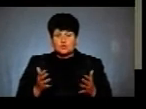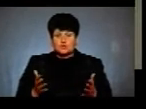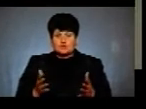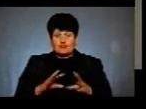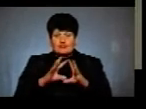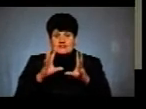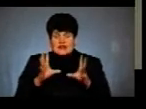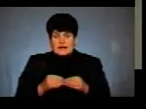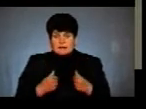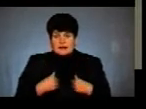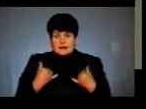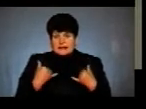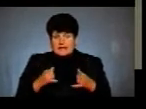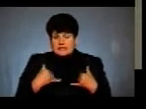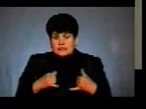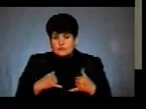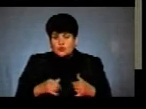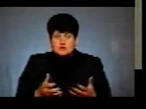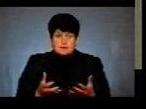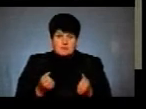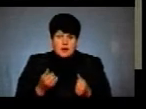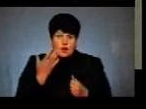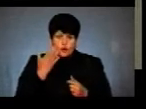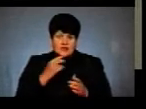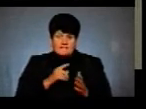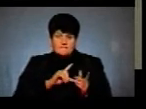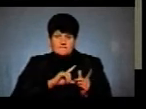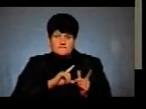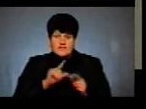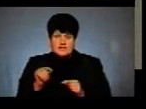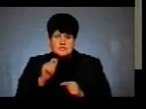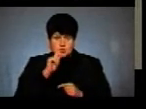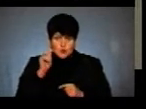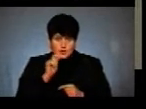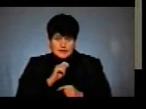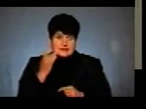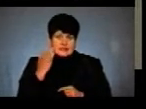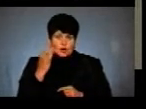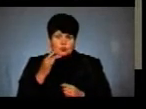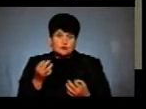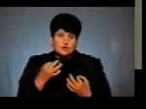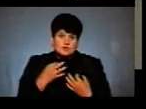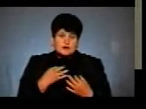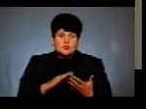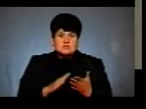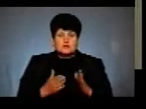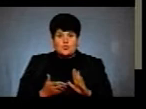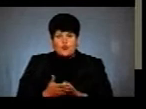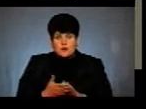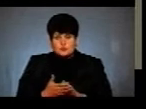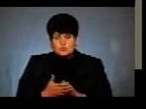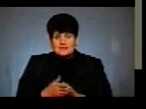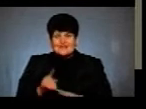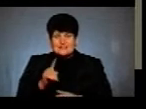Взагалі мені дивно сприймається, коли от вихідці з України з-за кордону коментують ситуацію